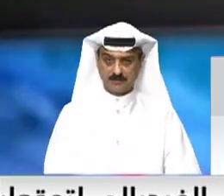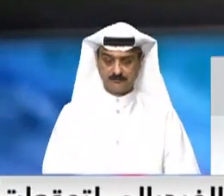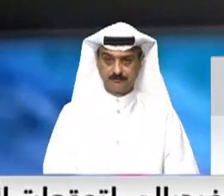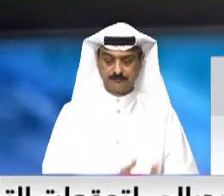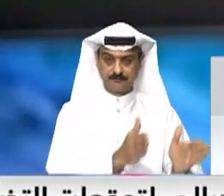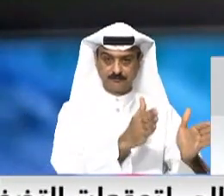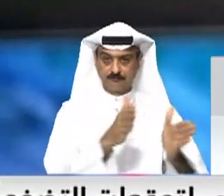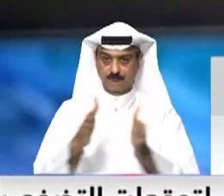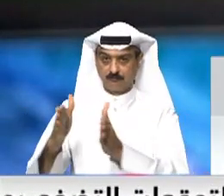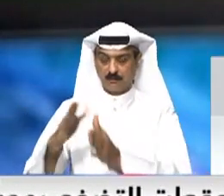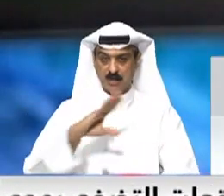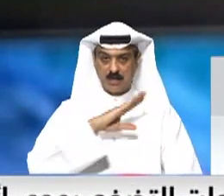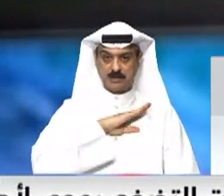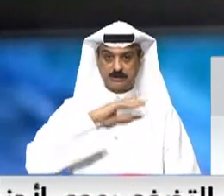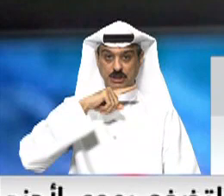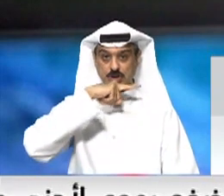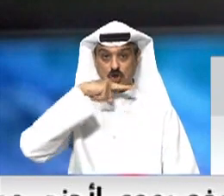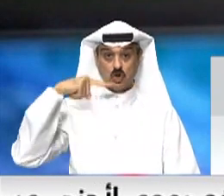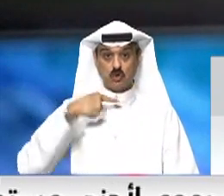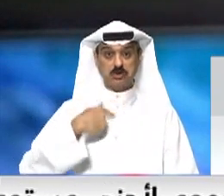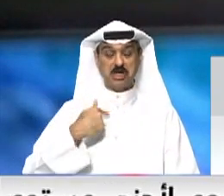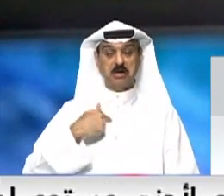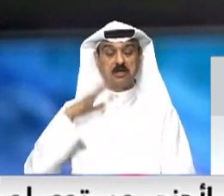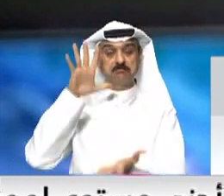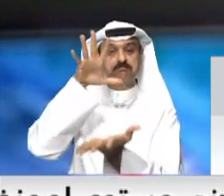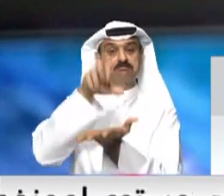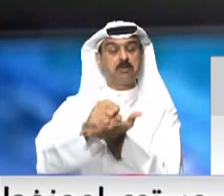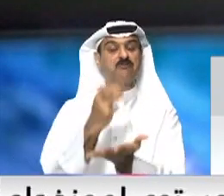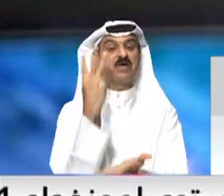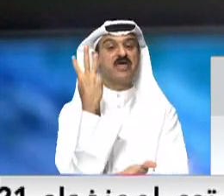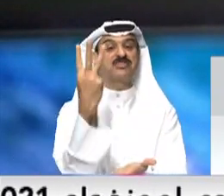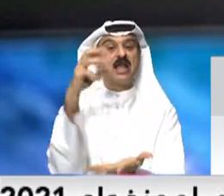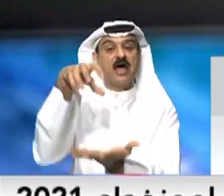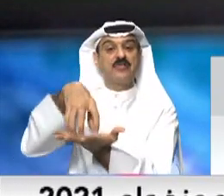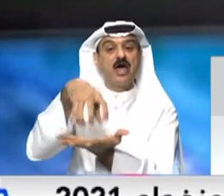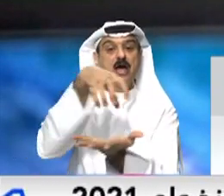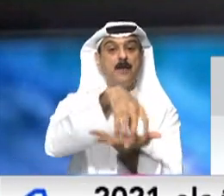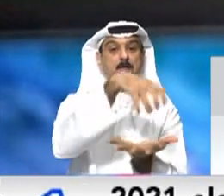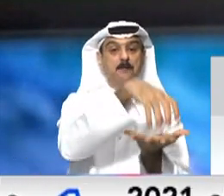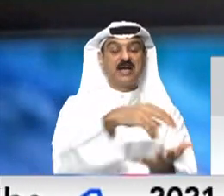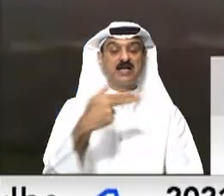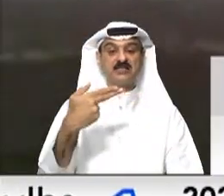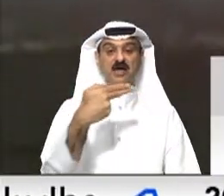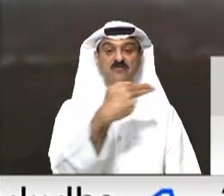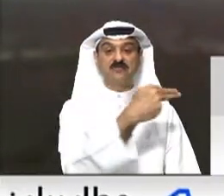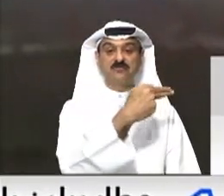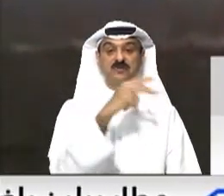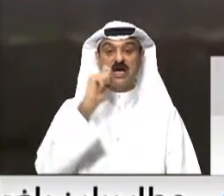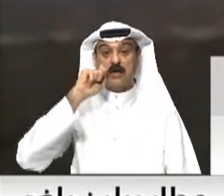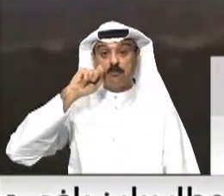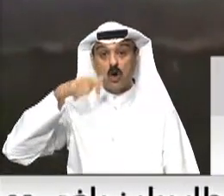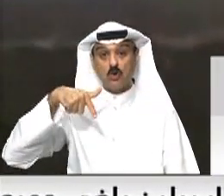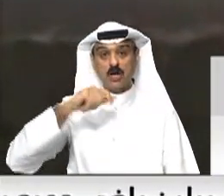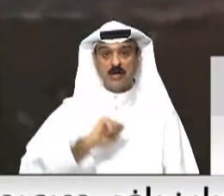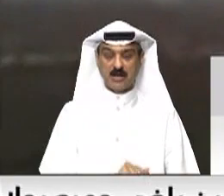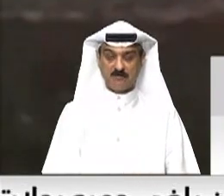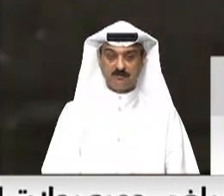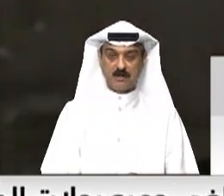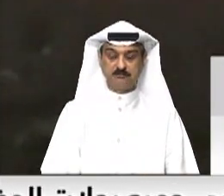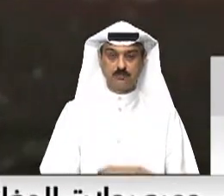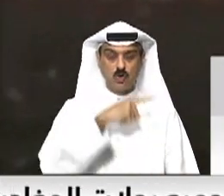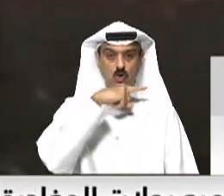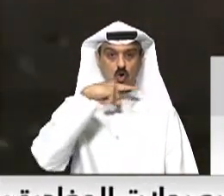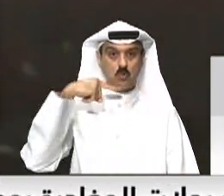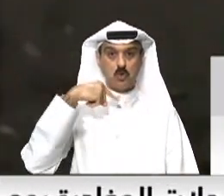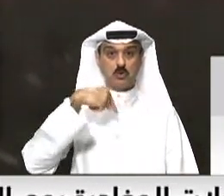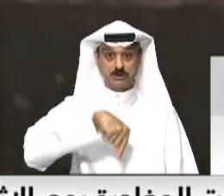اعلنت القوات الروسيه انها استولت على مناطق في الجزء الغربي من مدينه بخمه الاوكرانيه واشارت موسكو الى